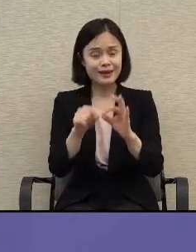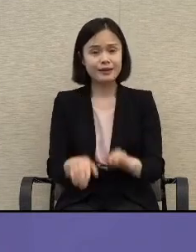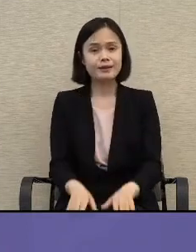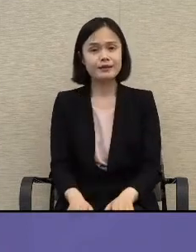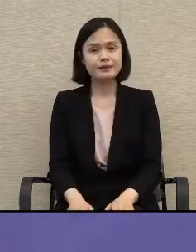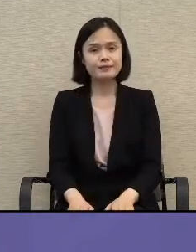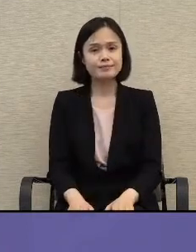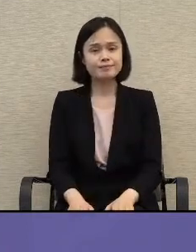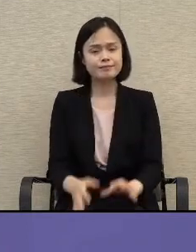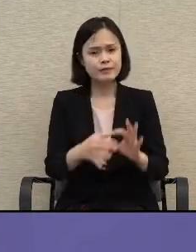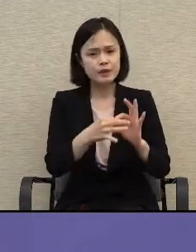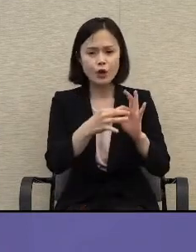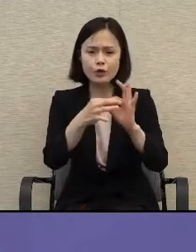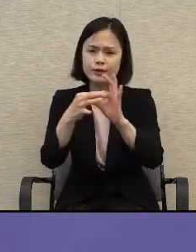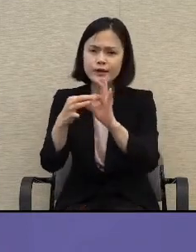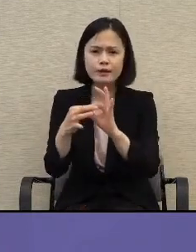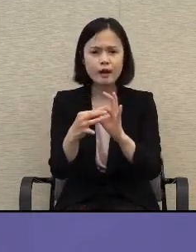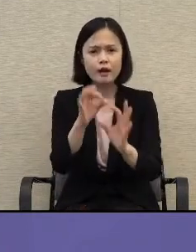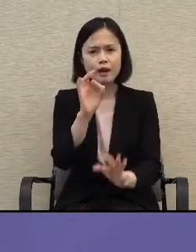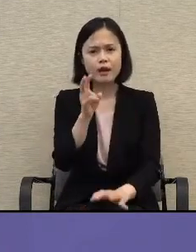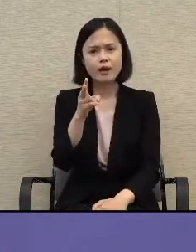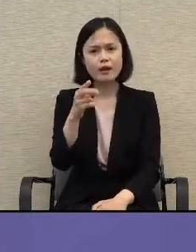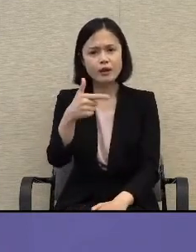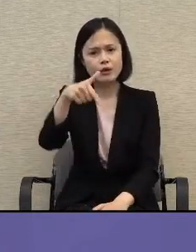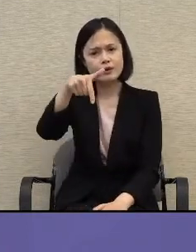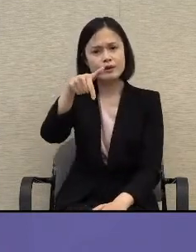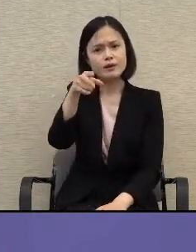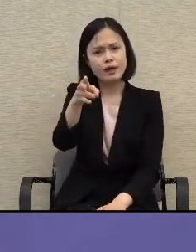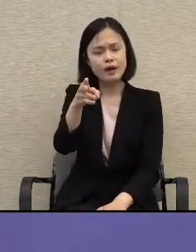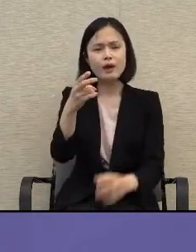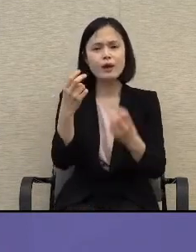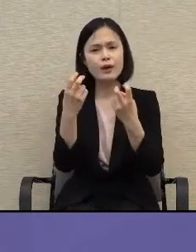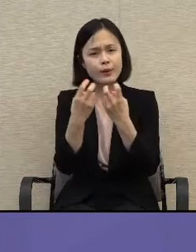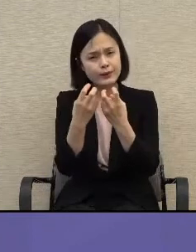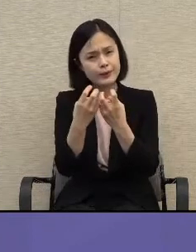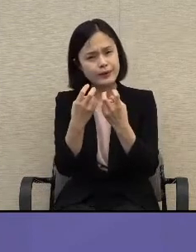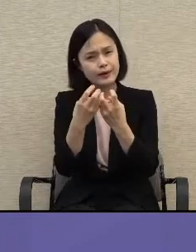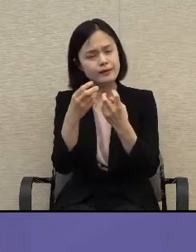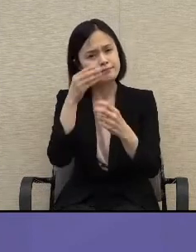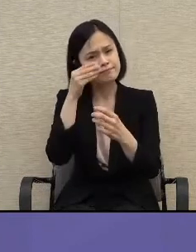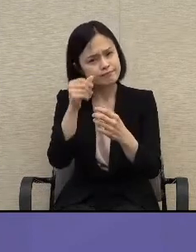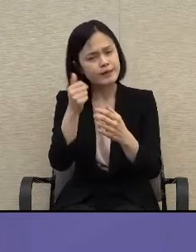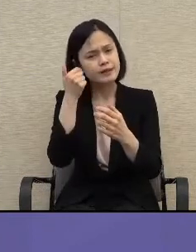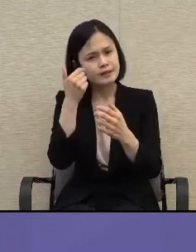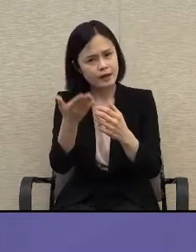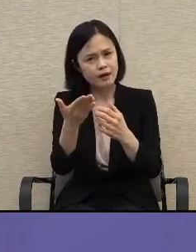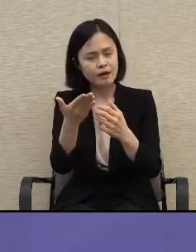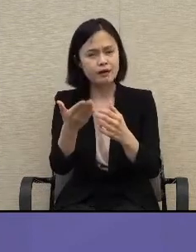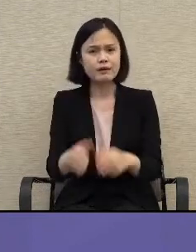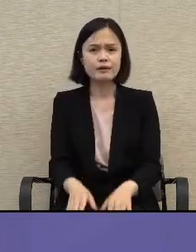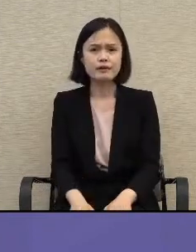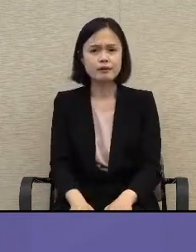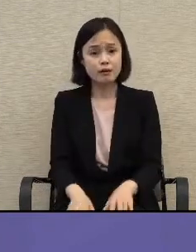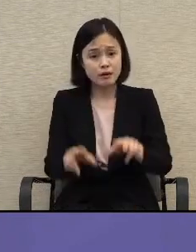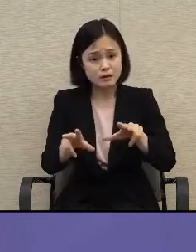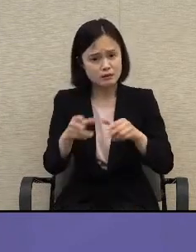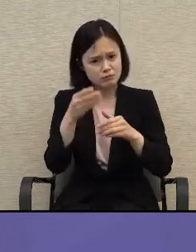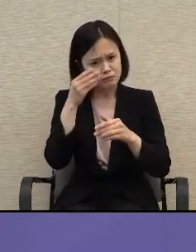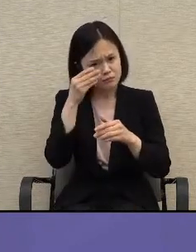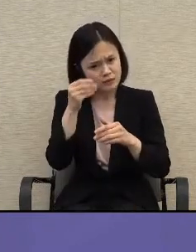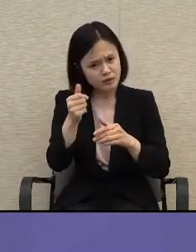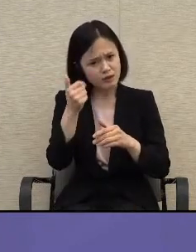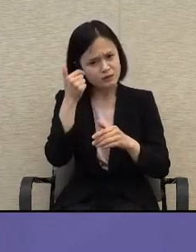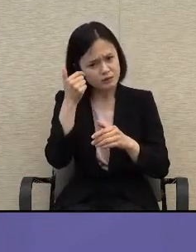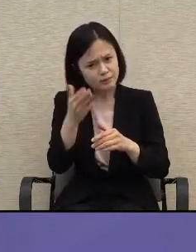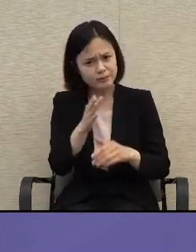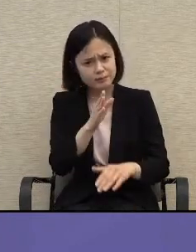그 인프라들 간의 연계라는 것들을 계속 강조하고 있는데, 과연 연계라는 게 정말 제대로 이루어지는가에 대한 질문들은 던질